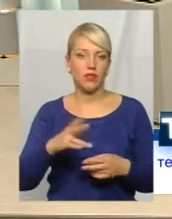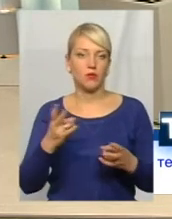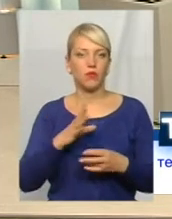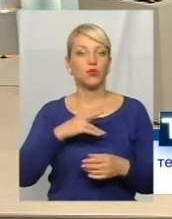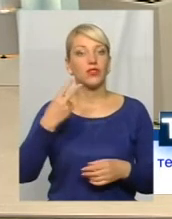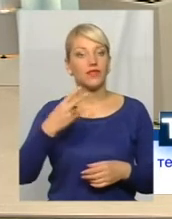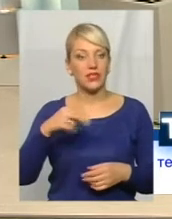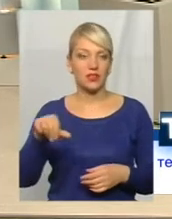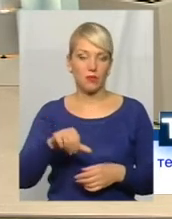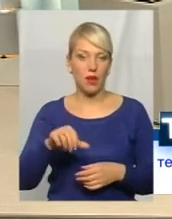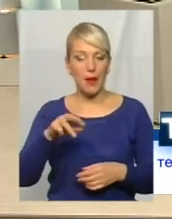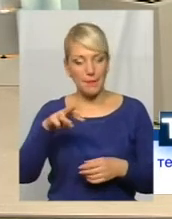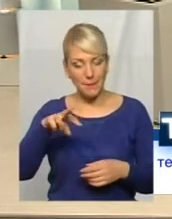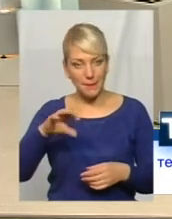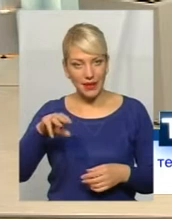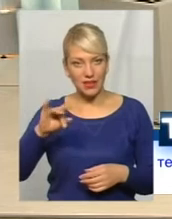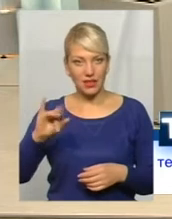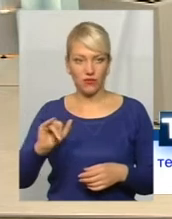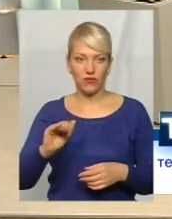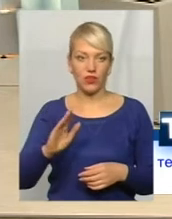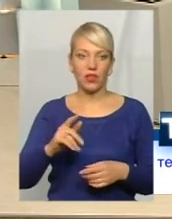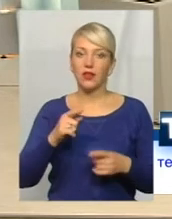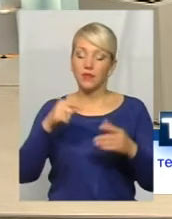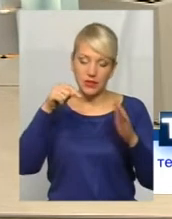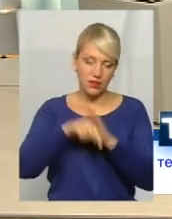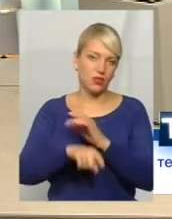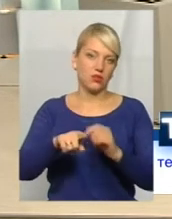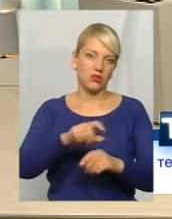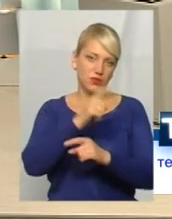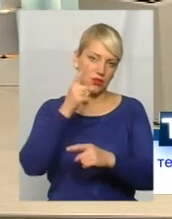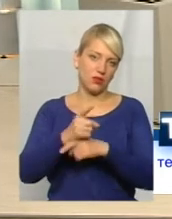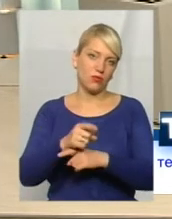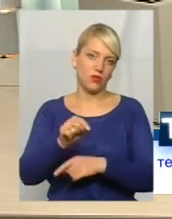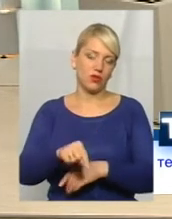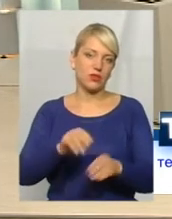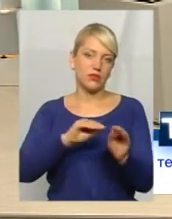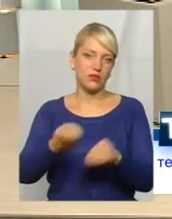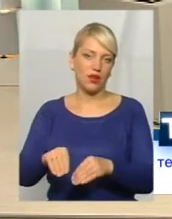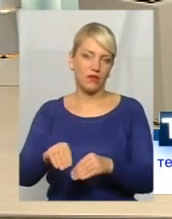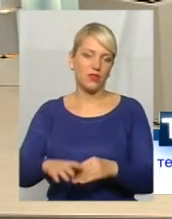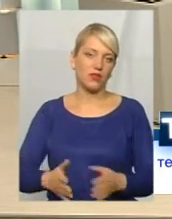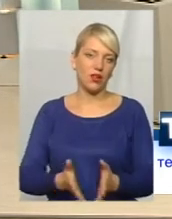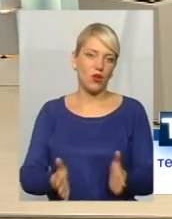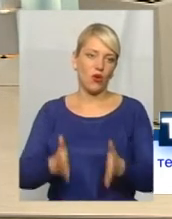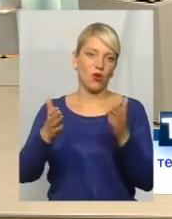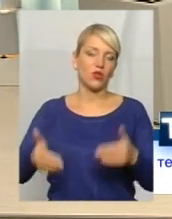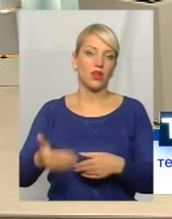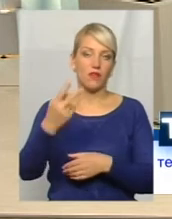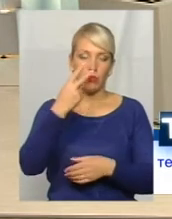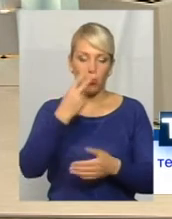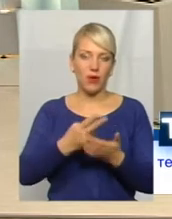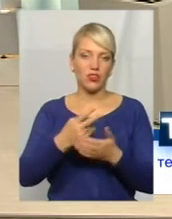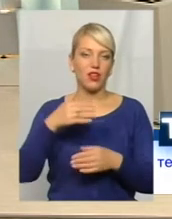що там всього-навсього 5. Значить, там не повинен бути. Там не повинен. І знову ж, ви побачили в сюжеті